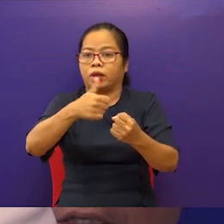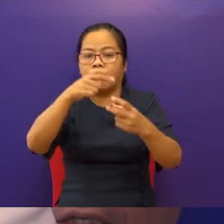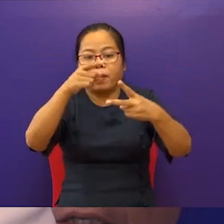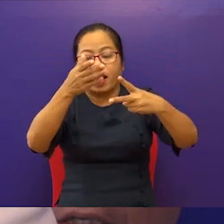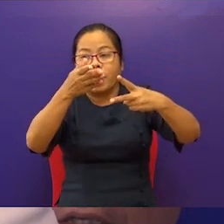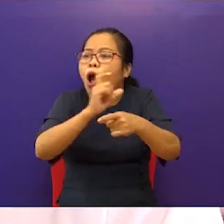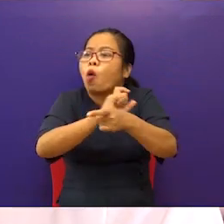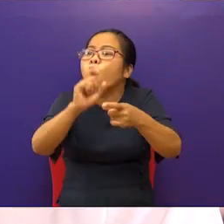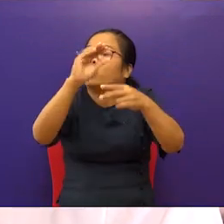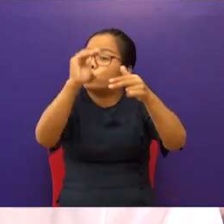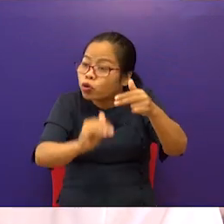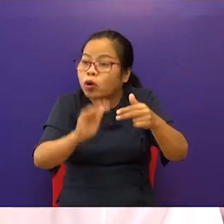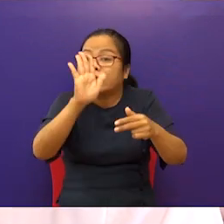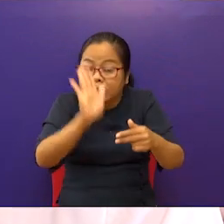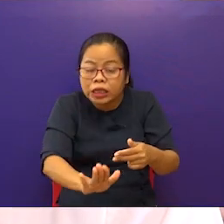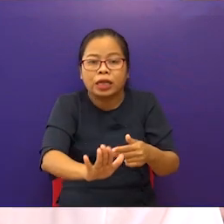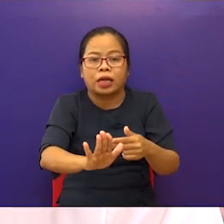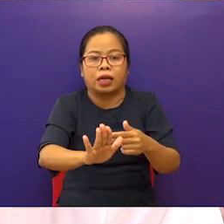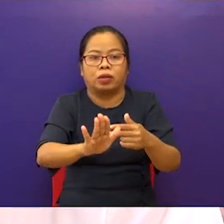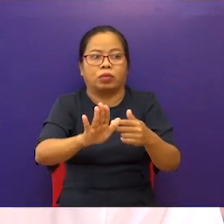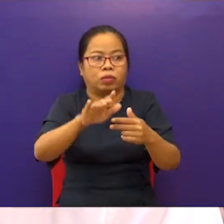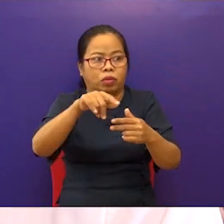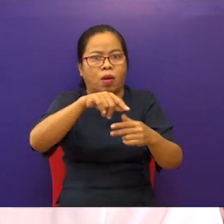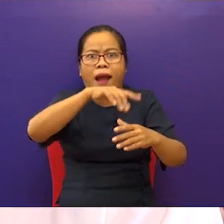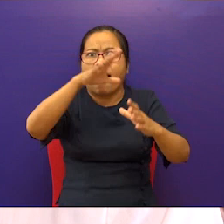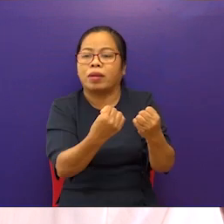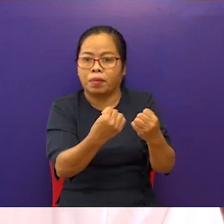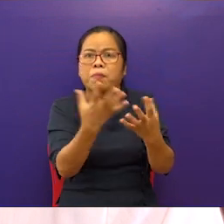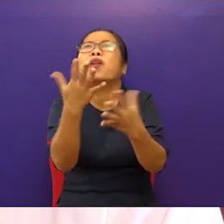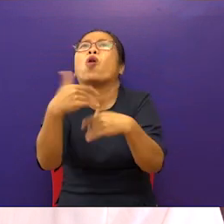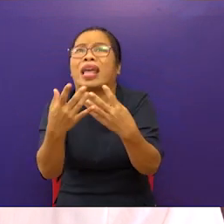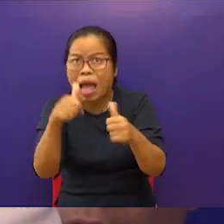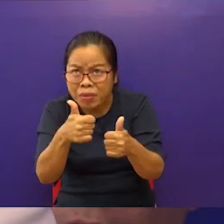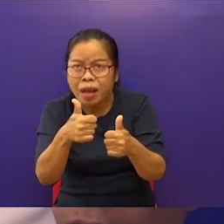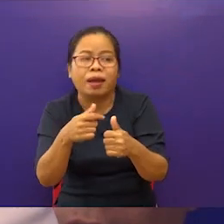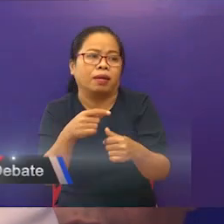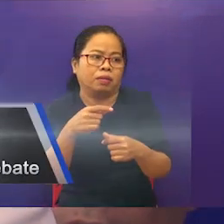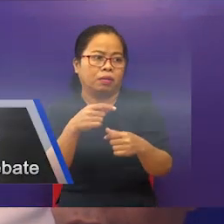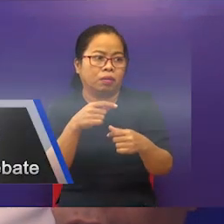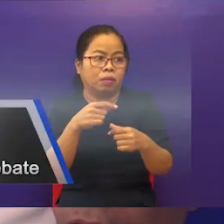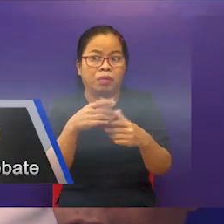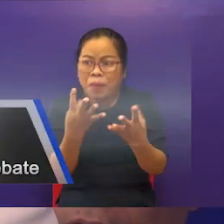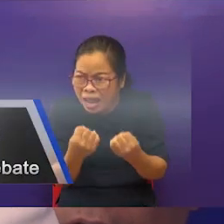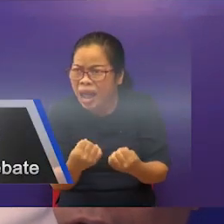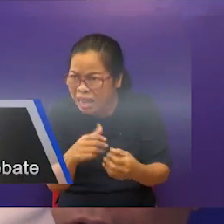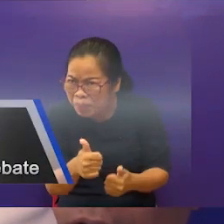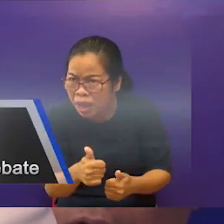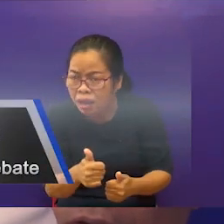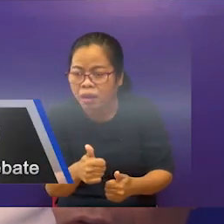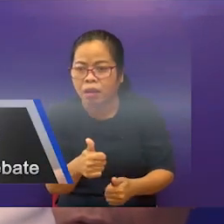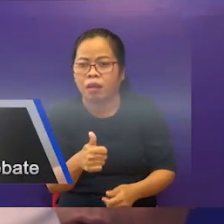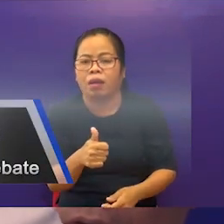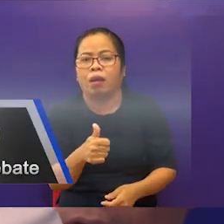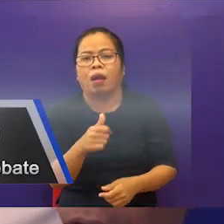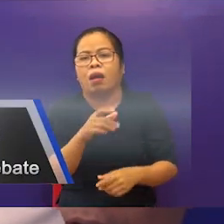ထုတ်ပေးဖို့လိုတယ ်ဟုတ်ကဲ့ နောက်ခုနောက်တစ်ခုကျွန်တော်အလုပ်ကင်ကိစ္စလေးတူ ဟုတ်ကဲ့ ဥပဒေမှာကိုတာဆစ်ဆန်လုံမယ်လို့ပါသွားပြီ